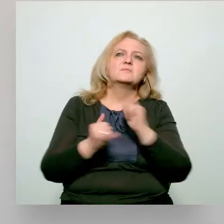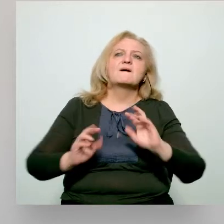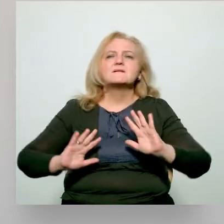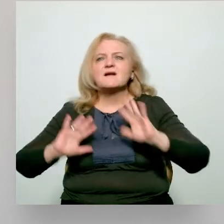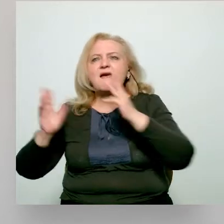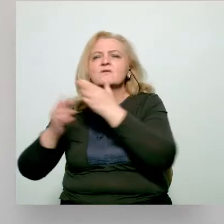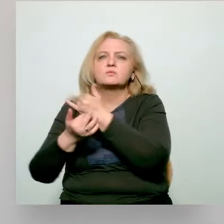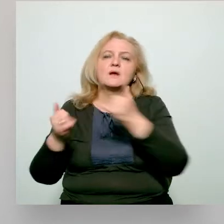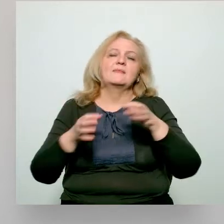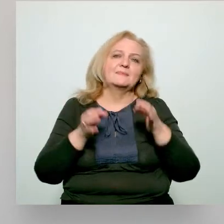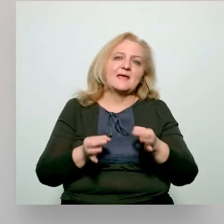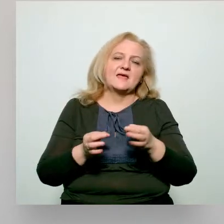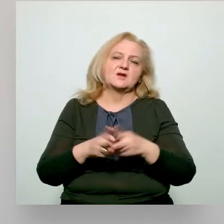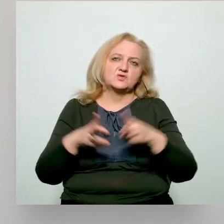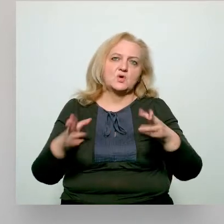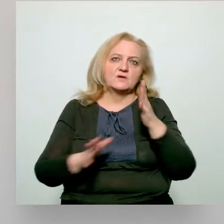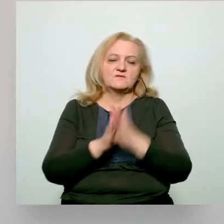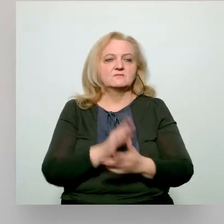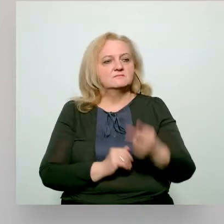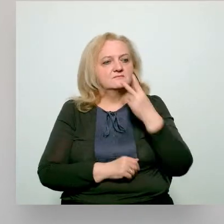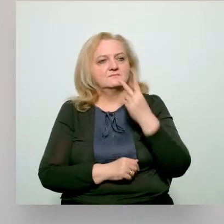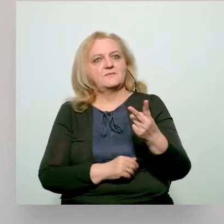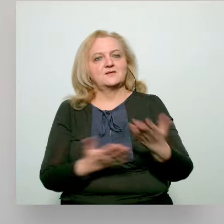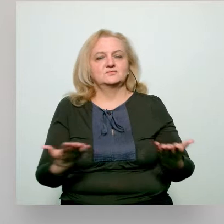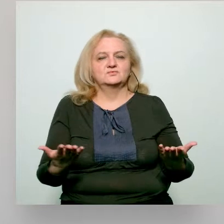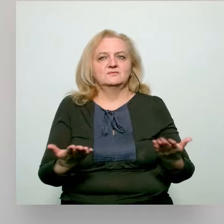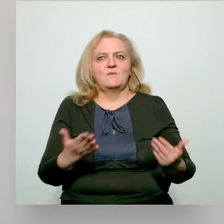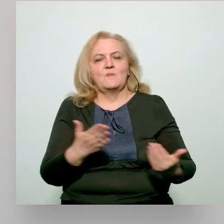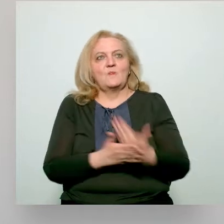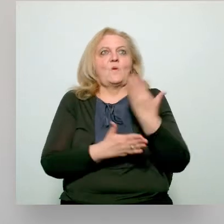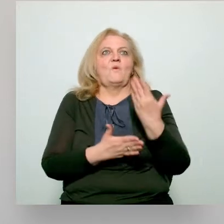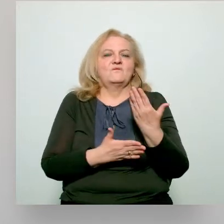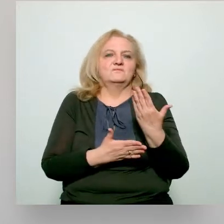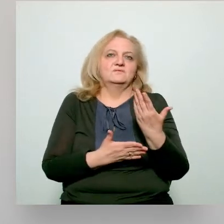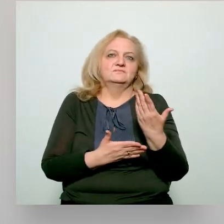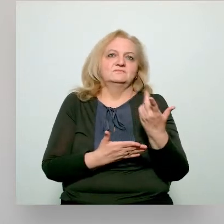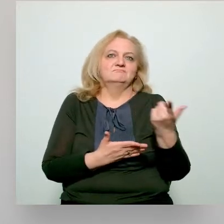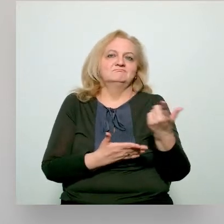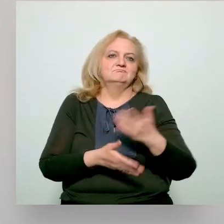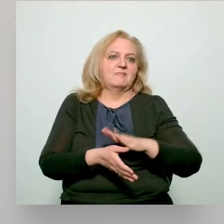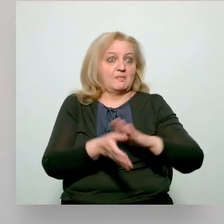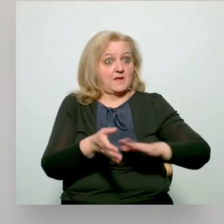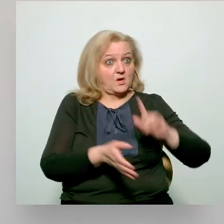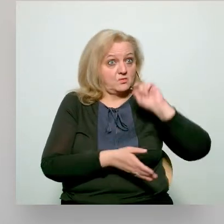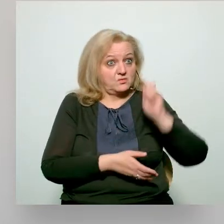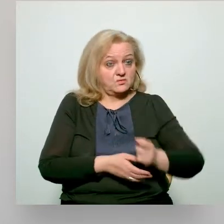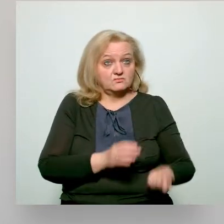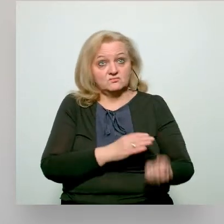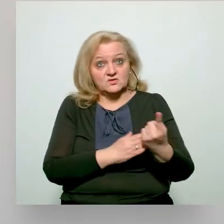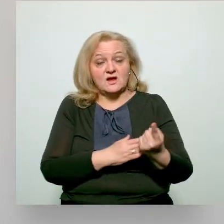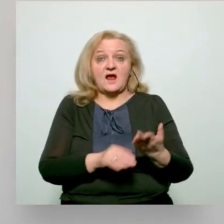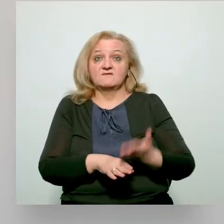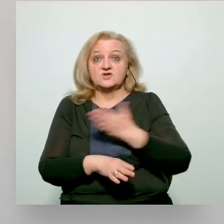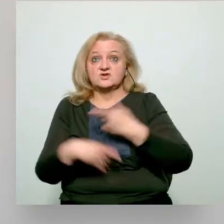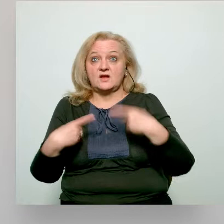teraz w czasie wojny ujawnia się jakiś nowy, wcześniej nieistniejący naród ukraiński. No z tego tutaj,